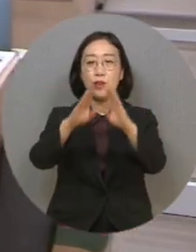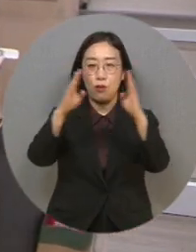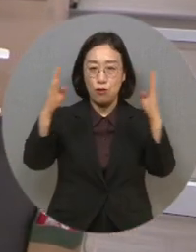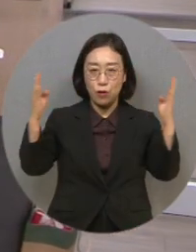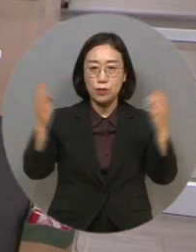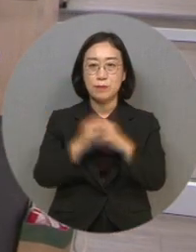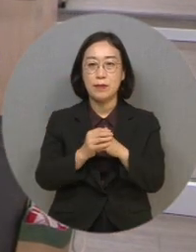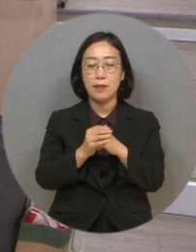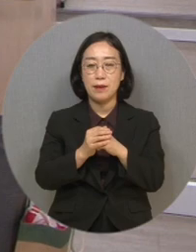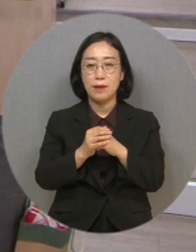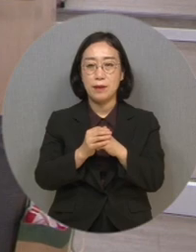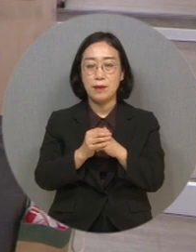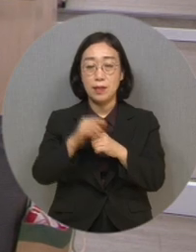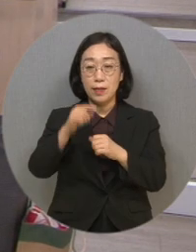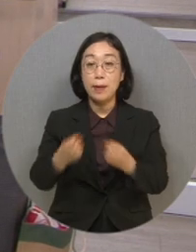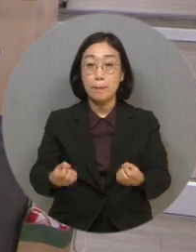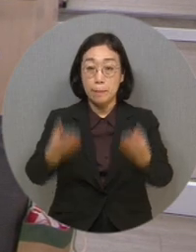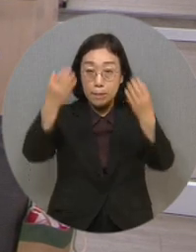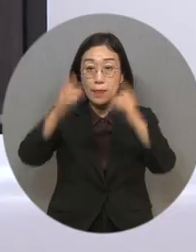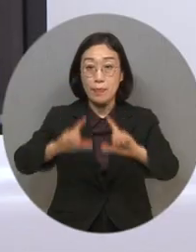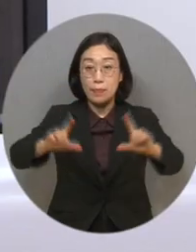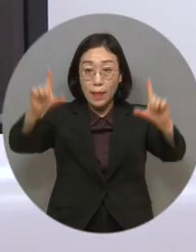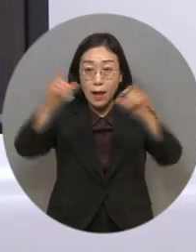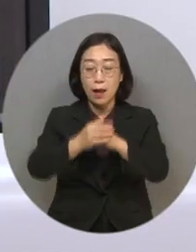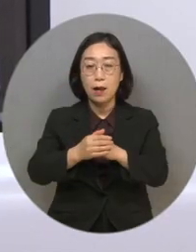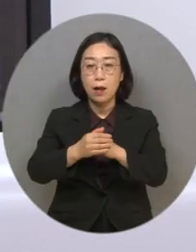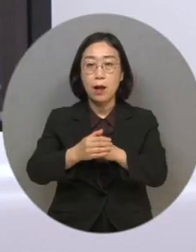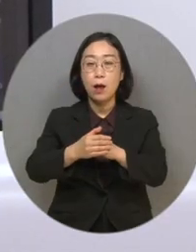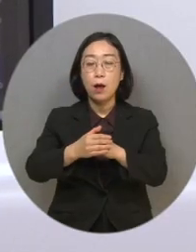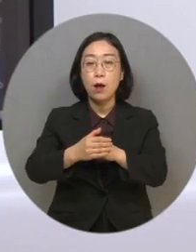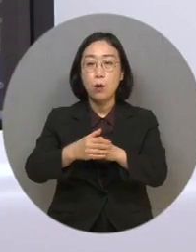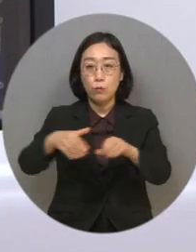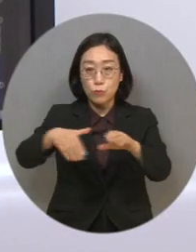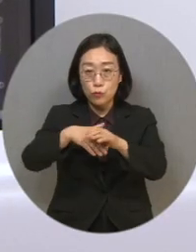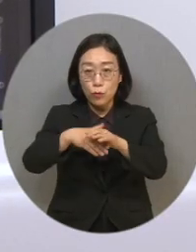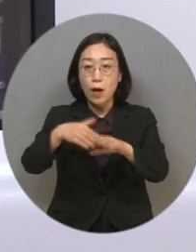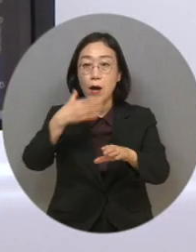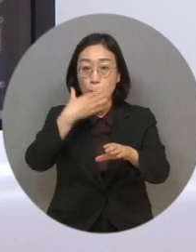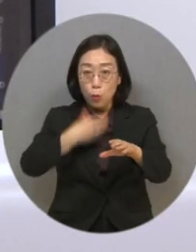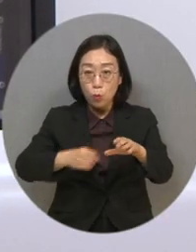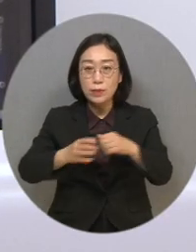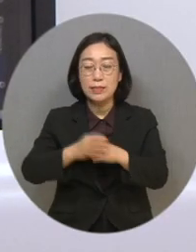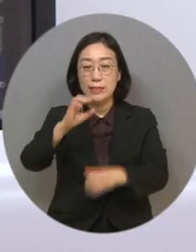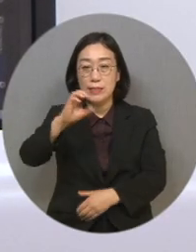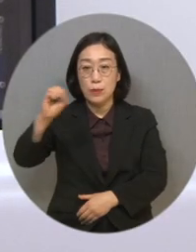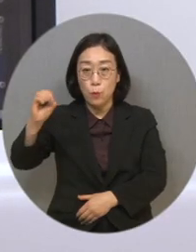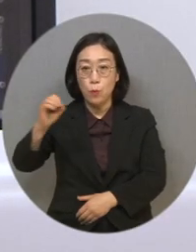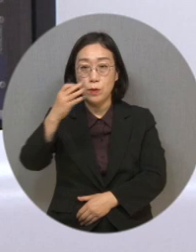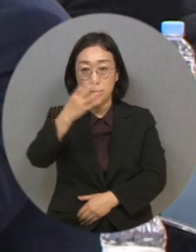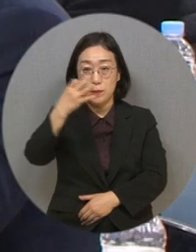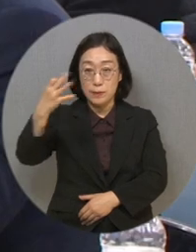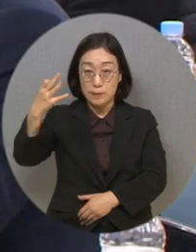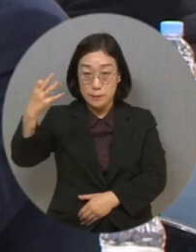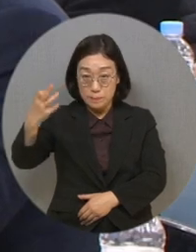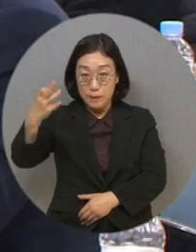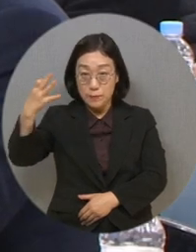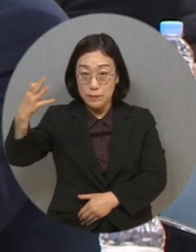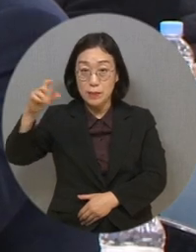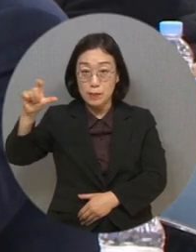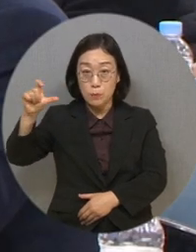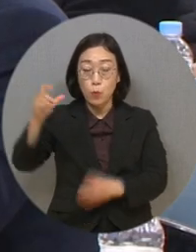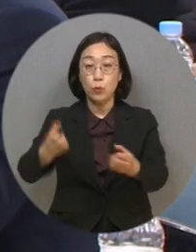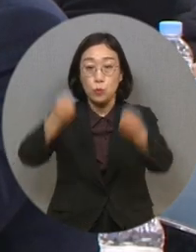진행하였습니다. 본 행사에서는 문화복지 CEO 과정 13, 14, 15기 수료생들을 비롯해